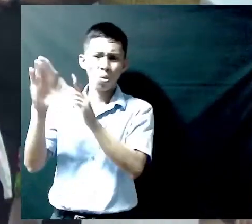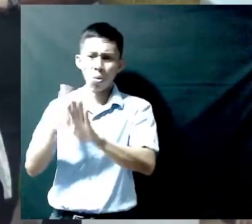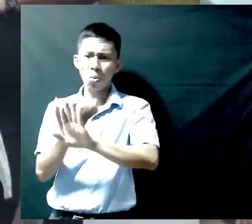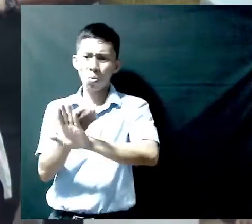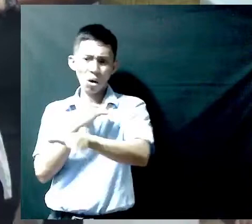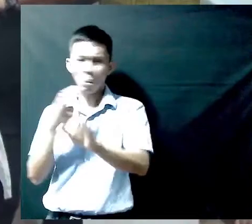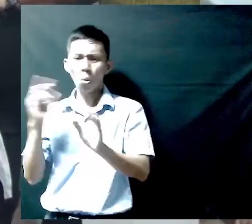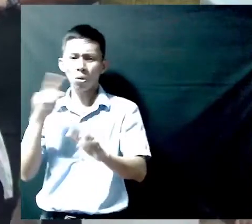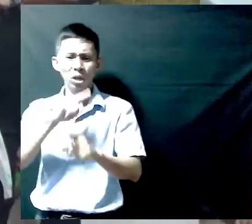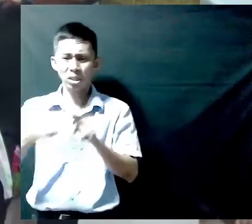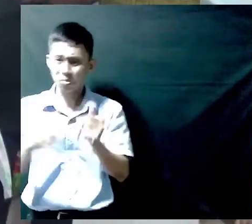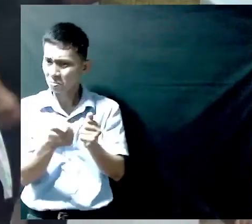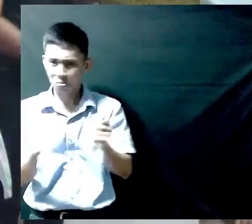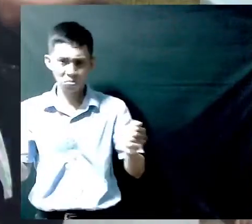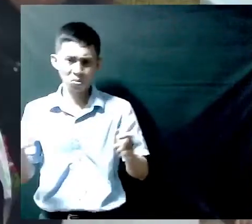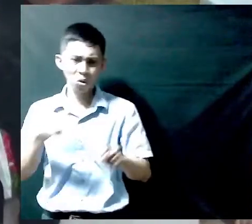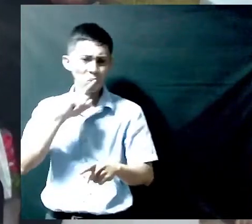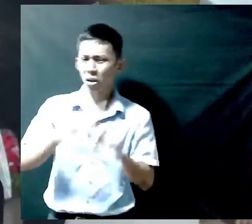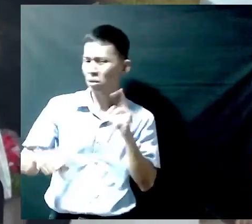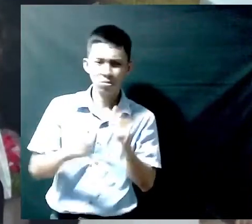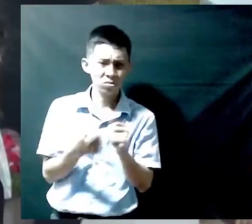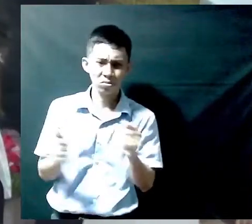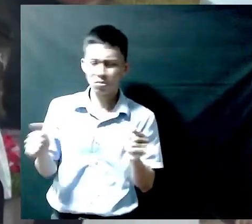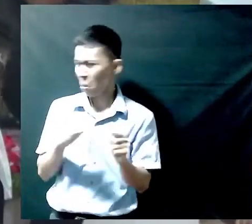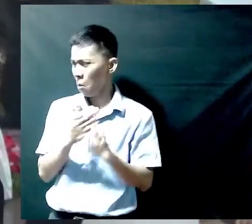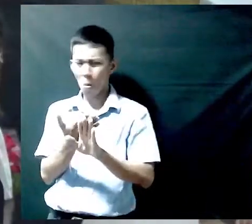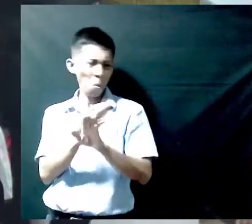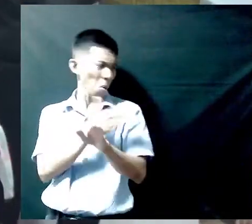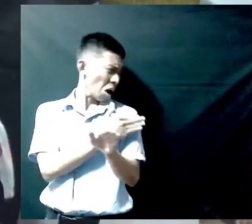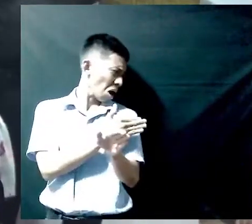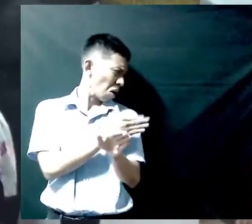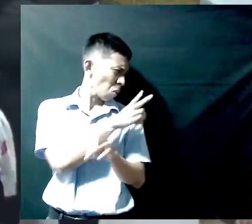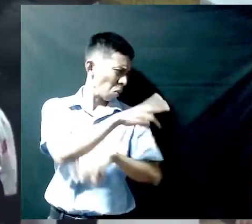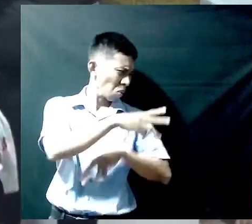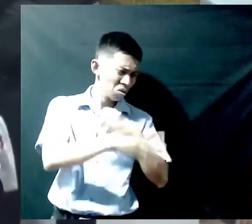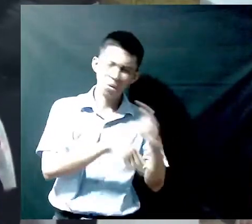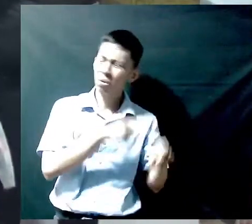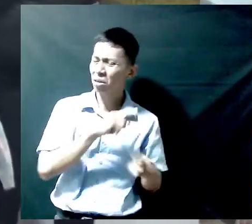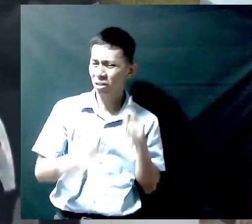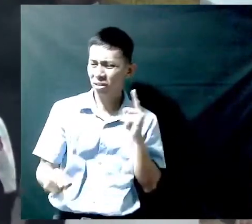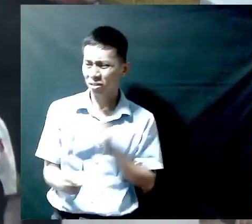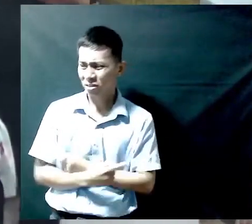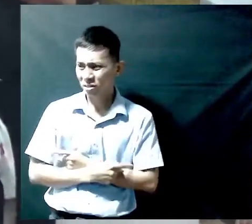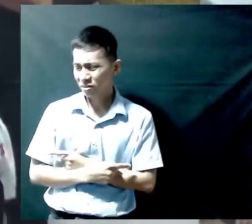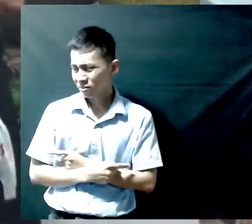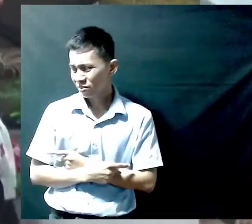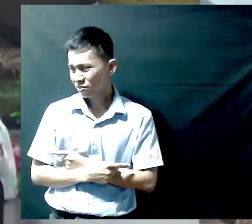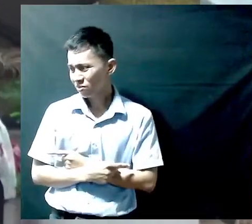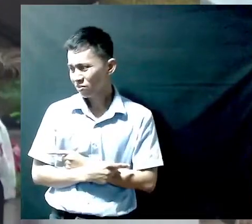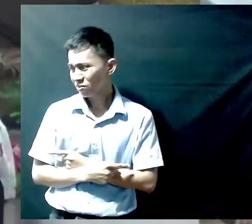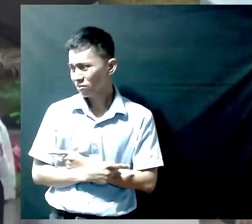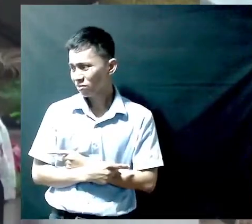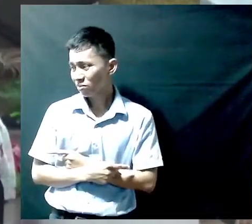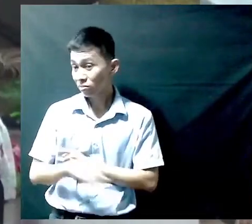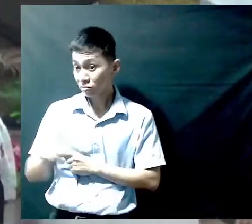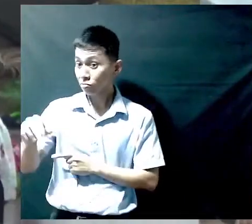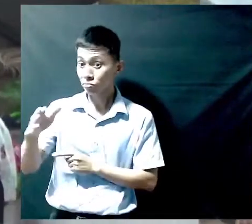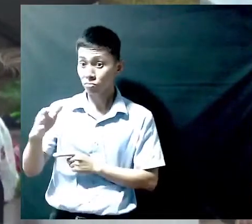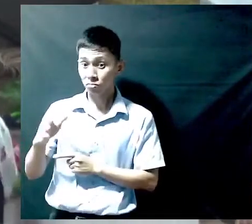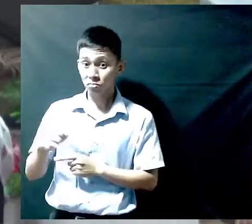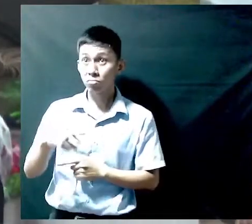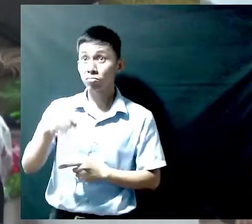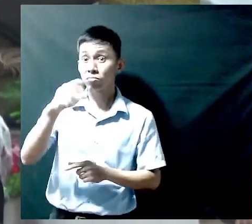bit-bit. Para kasangaling magka-problema rito, Lord, na ibabalikan ako. Sa gawain ni Lord, di pwedeng